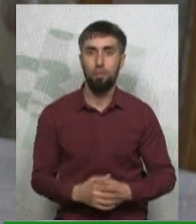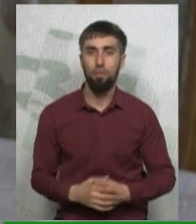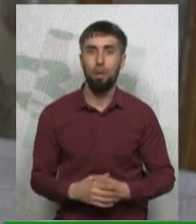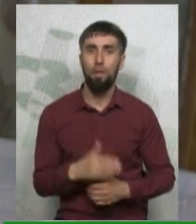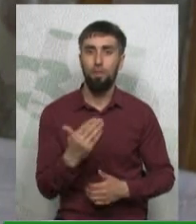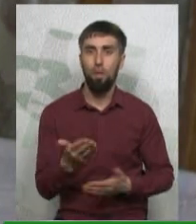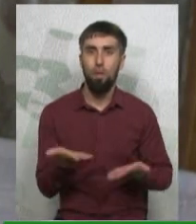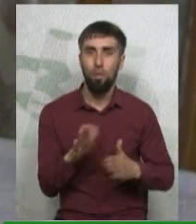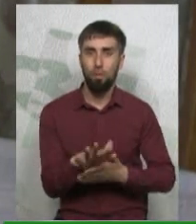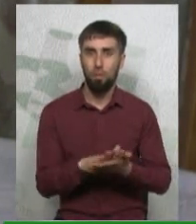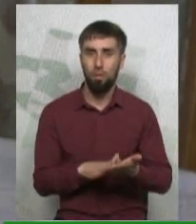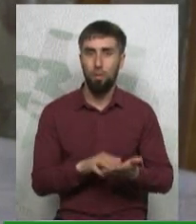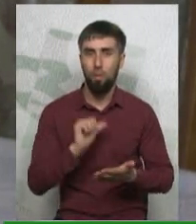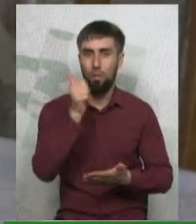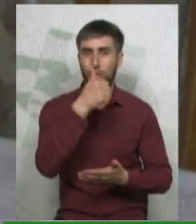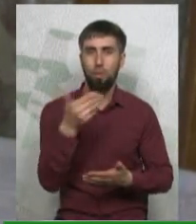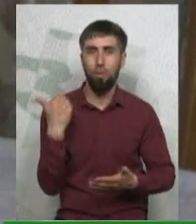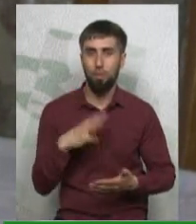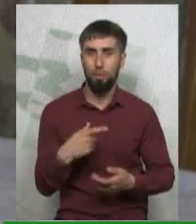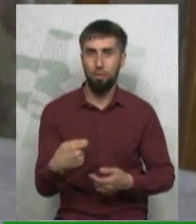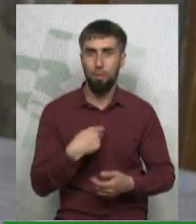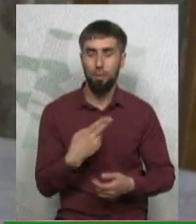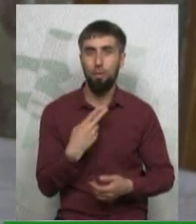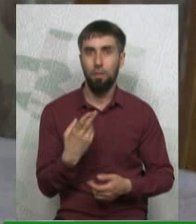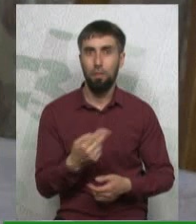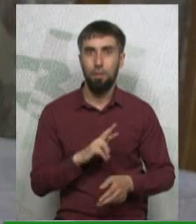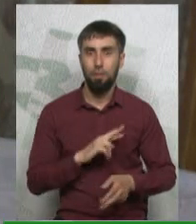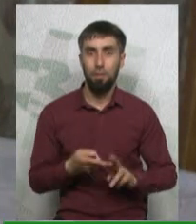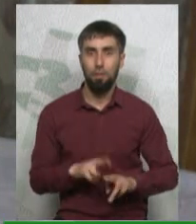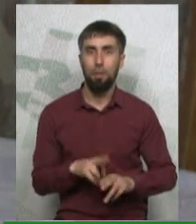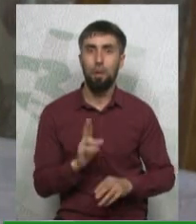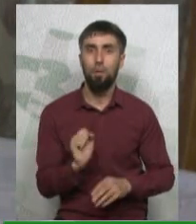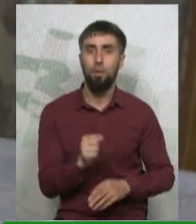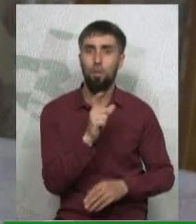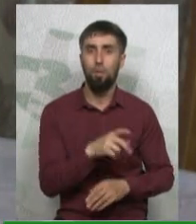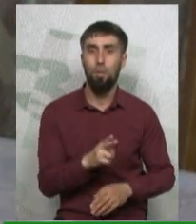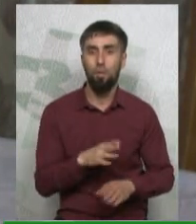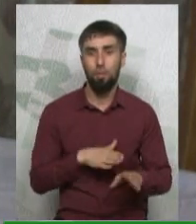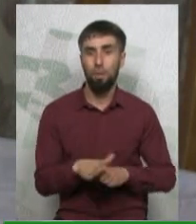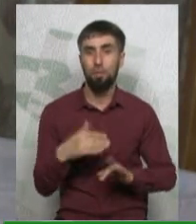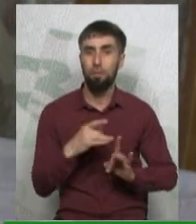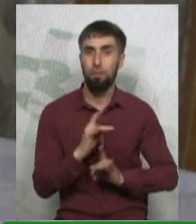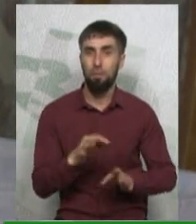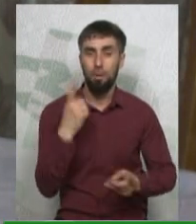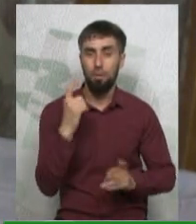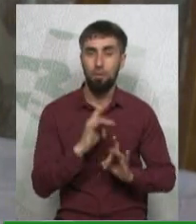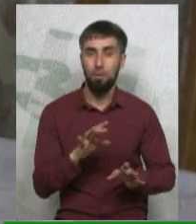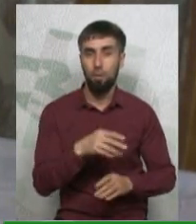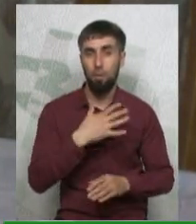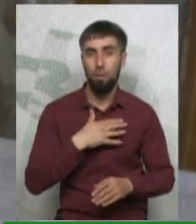Вы оставляли в таком-то году заявку? Да, я говорю, я оставлял. А кто вам будет полностью